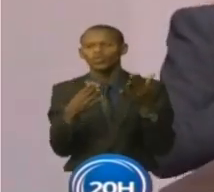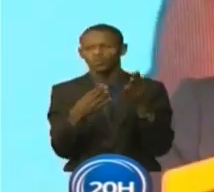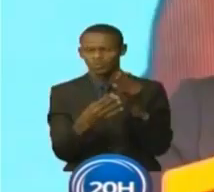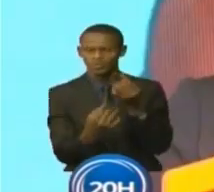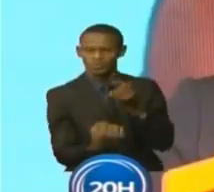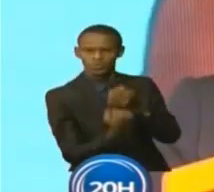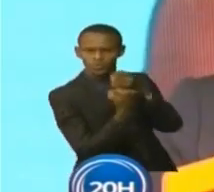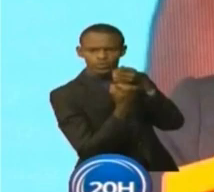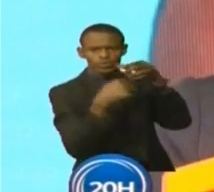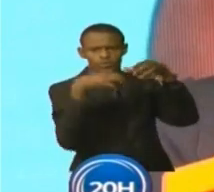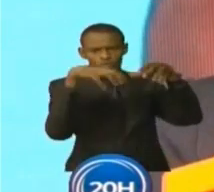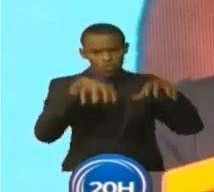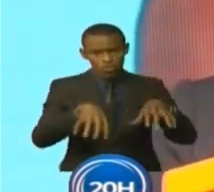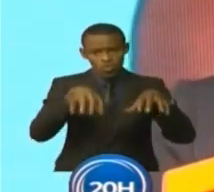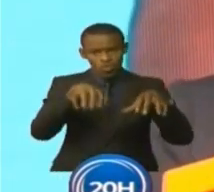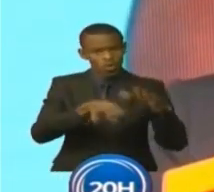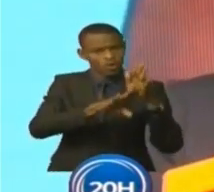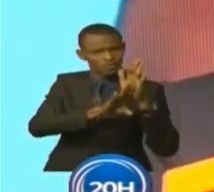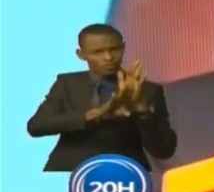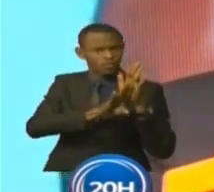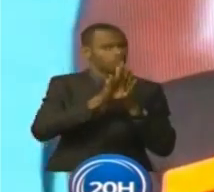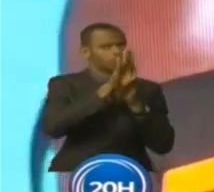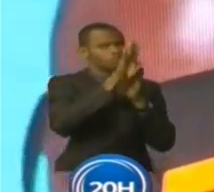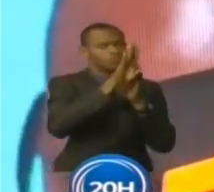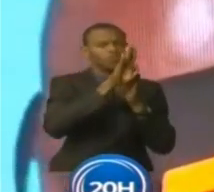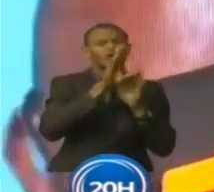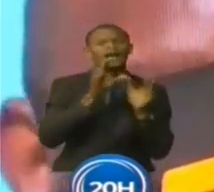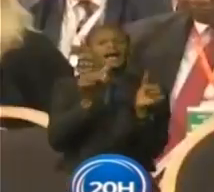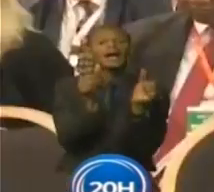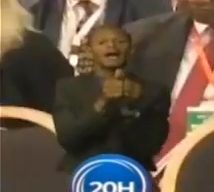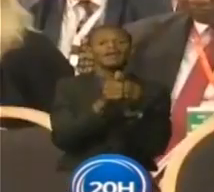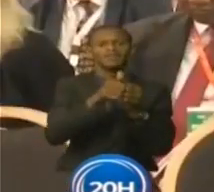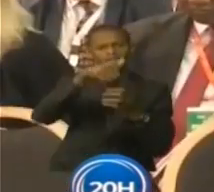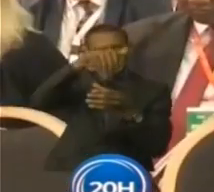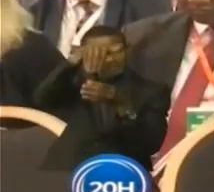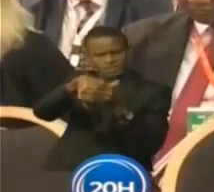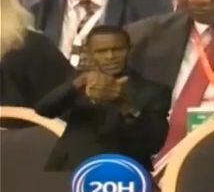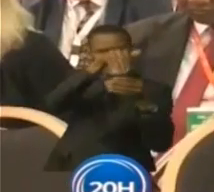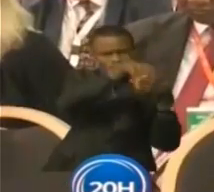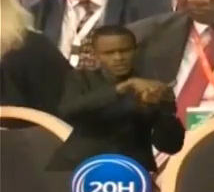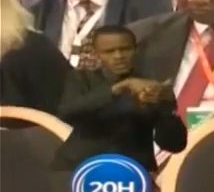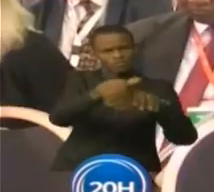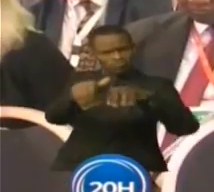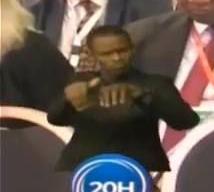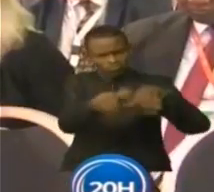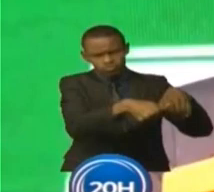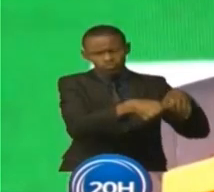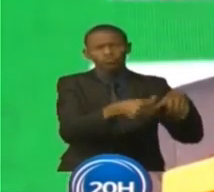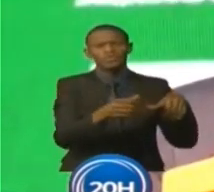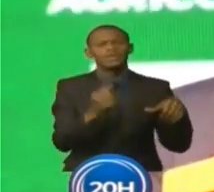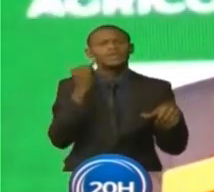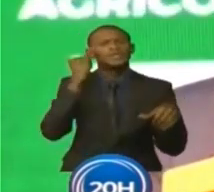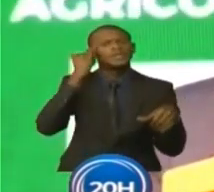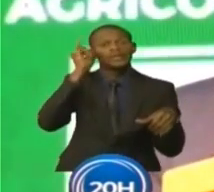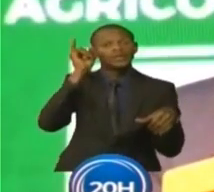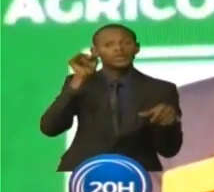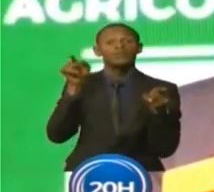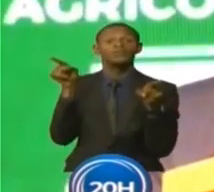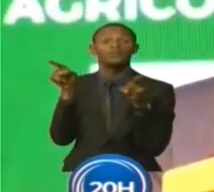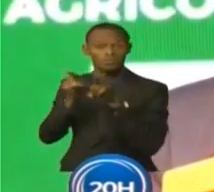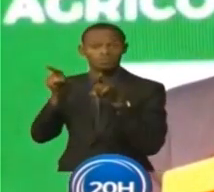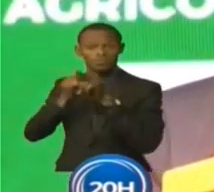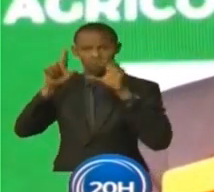du gouvernement, ces forums s'inscrivent dans la vision du chef de l'État, celle de la revanche du sol sur les sous-sols.